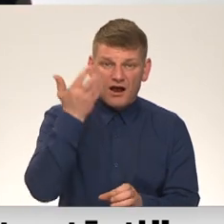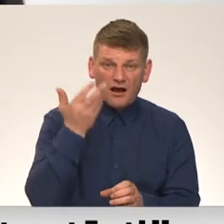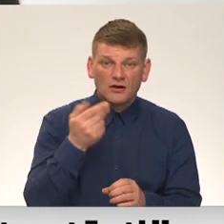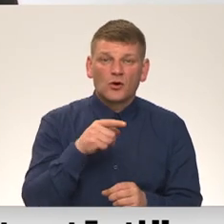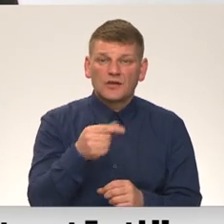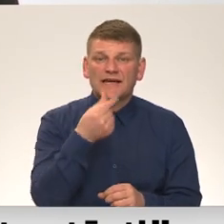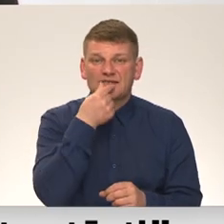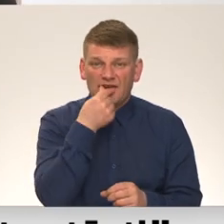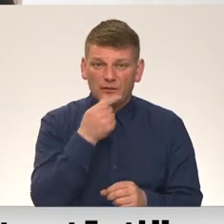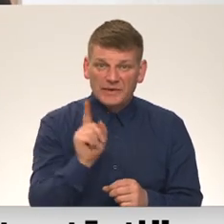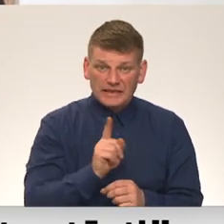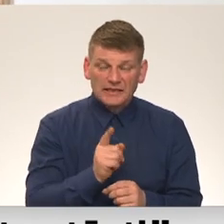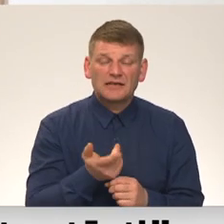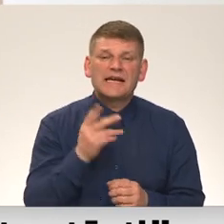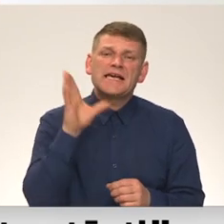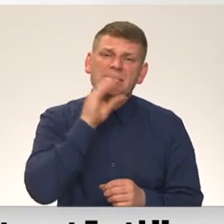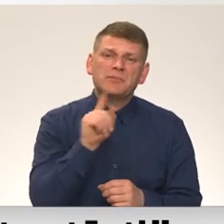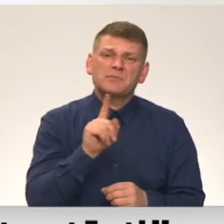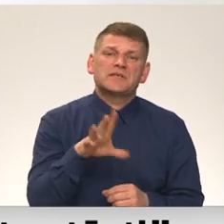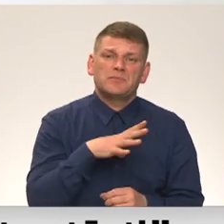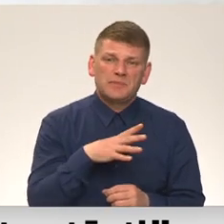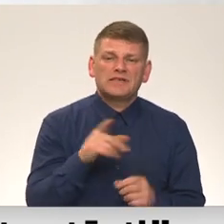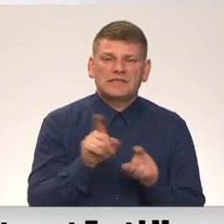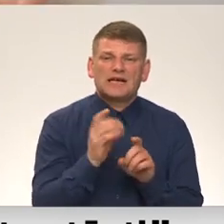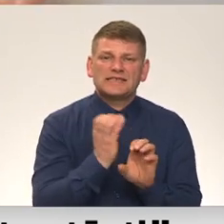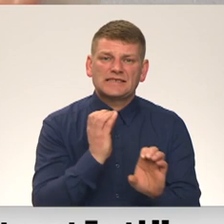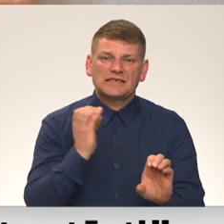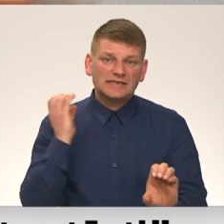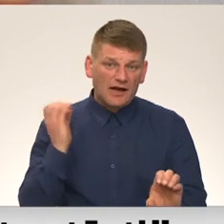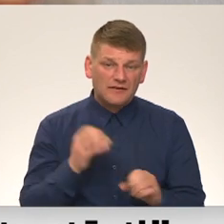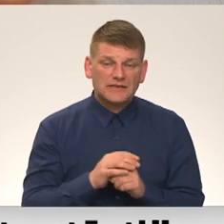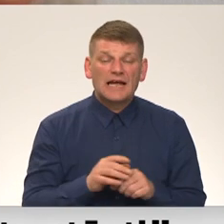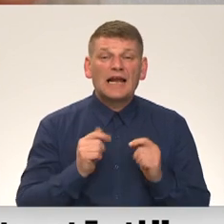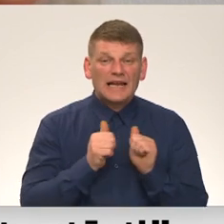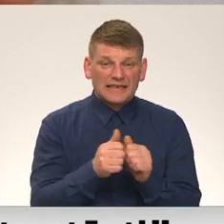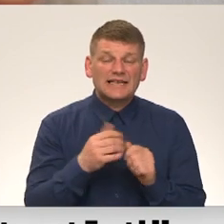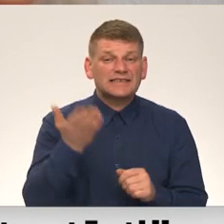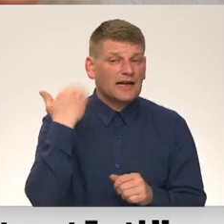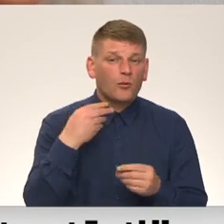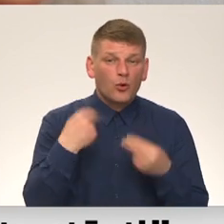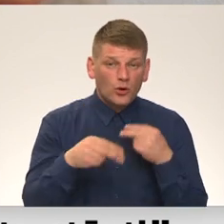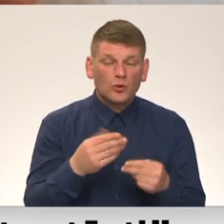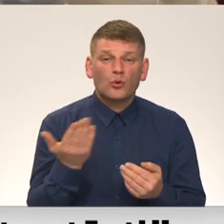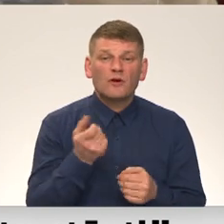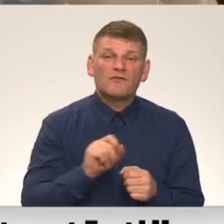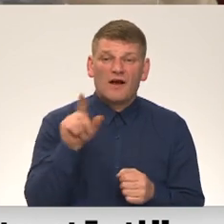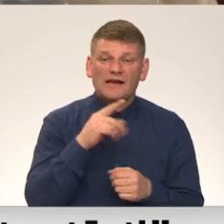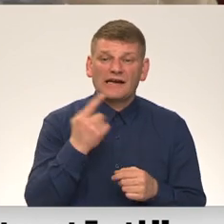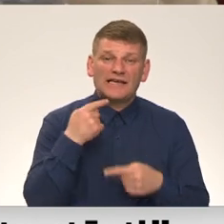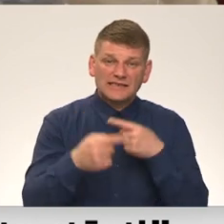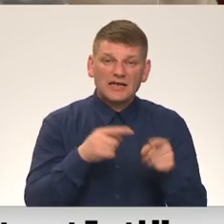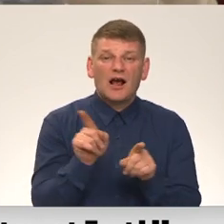ir švilpīti un iespējams, kad ir bijis arī vesels sastāvs. Līdzās senajām rotaļlietām, no kurām vairākas izgājušas